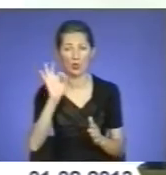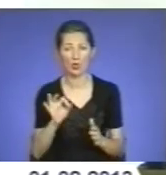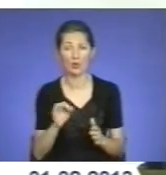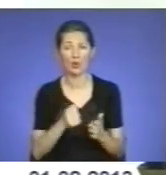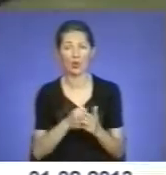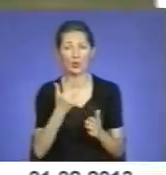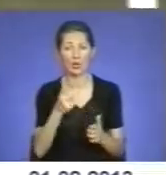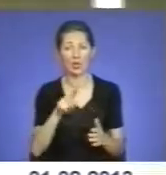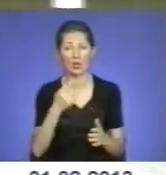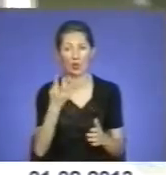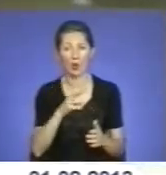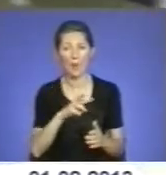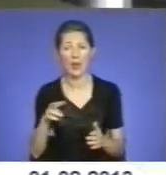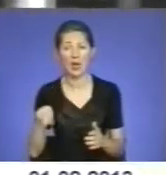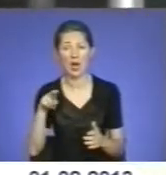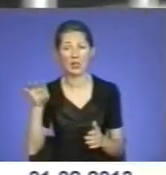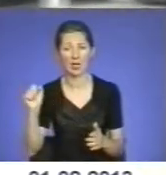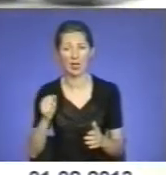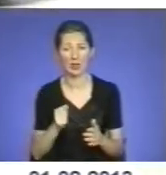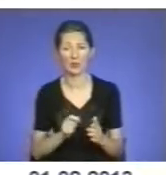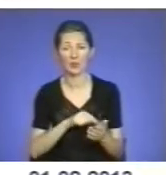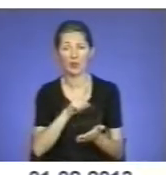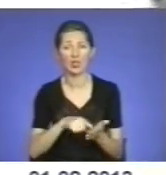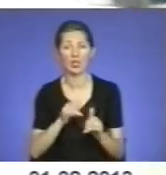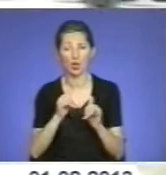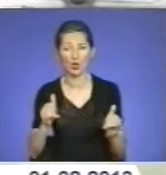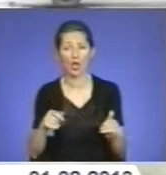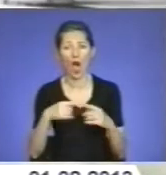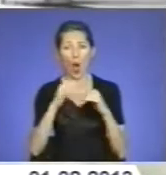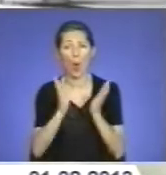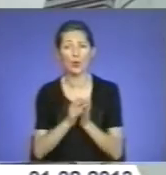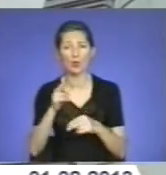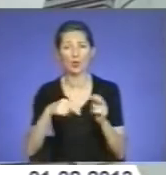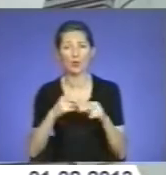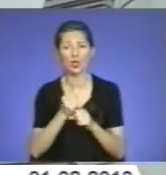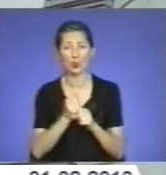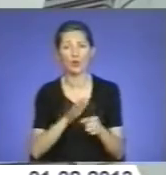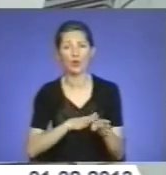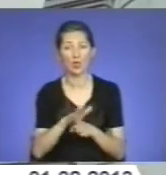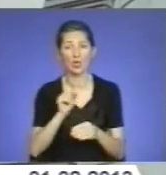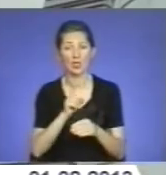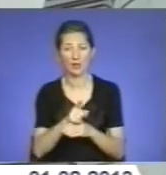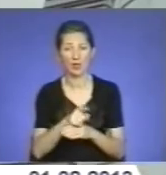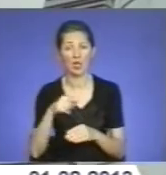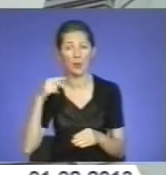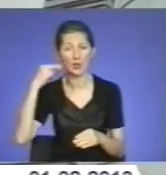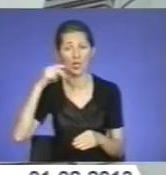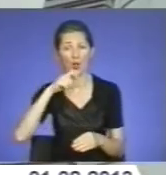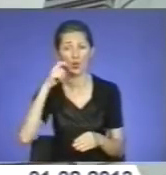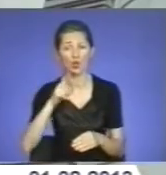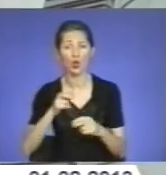мільярдів гривень. Питання нарощення обсягів будівельних робіт та виконання завдань президента України щодо розвитку будівельної